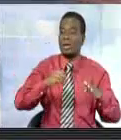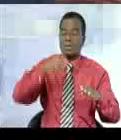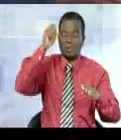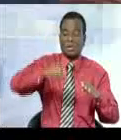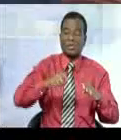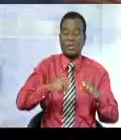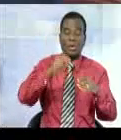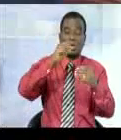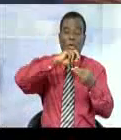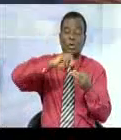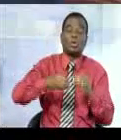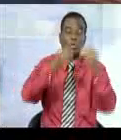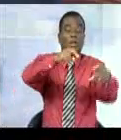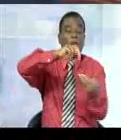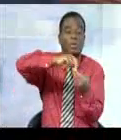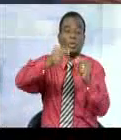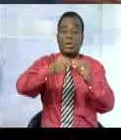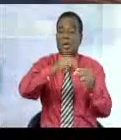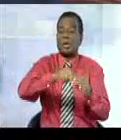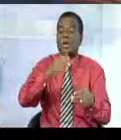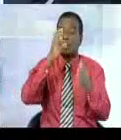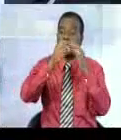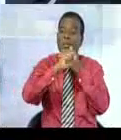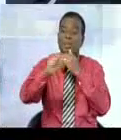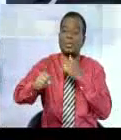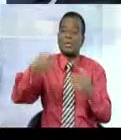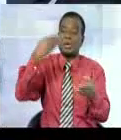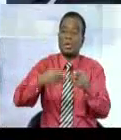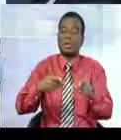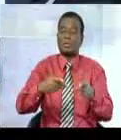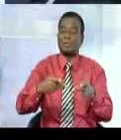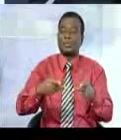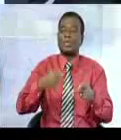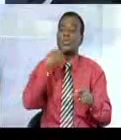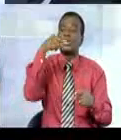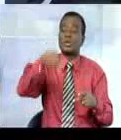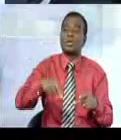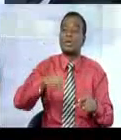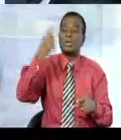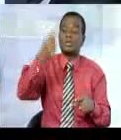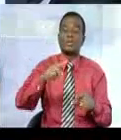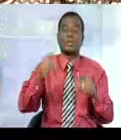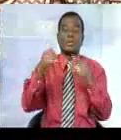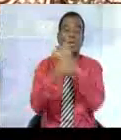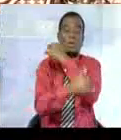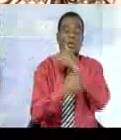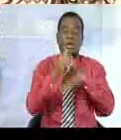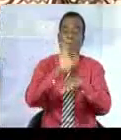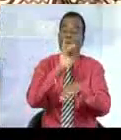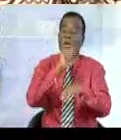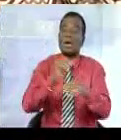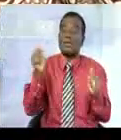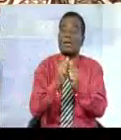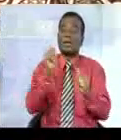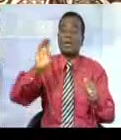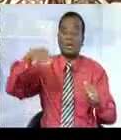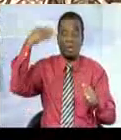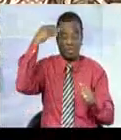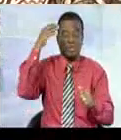d'immatriculation. Ensuite, il y a l'obligation de la publicité foncière. Rappelons que seul l'État de Côte d'Ivoire, à travers le ministère de